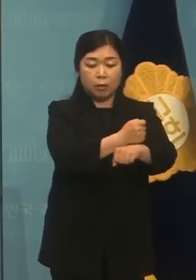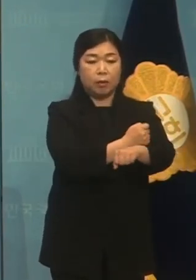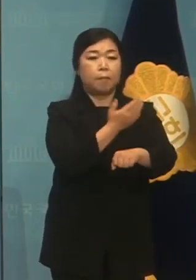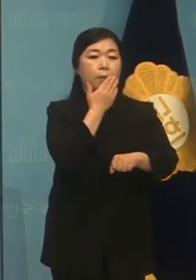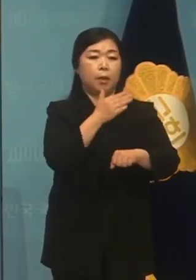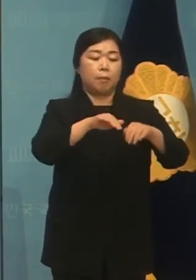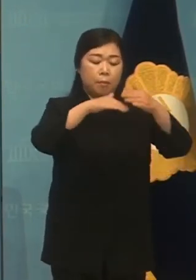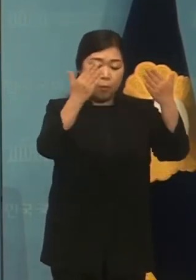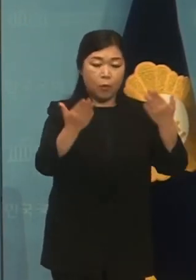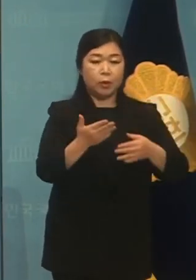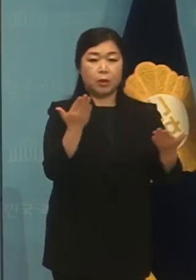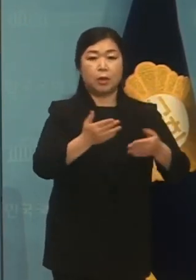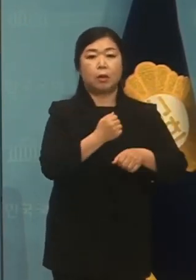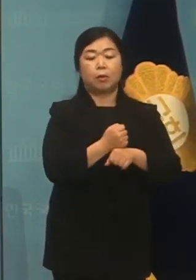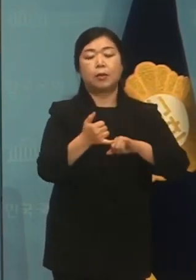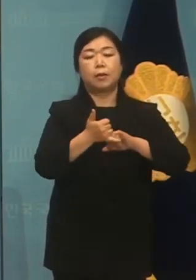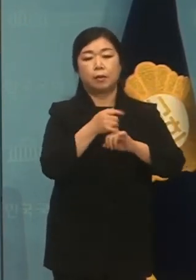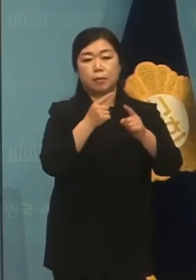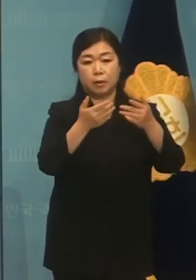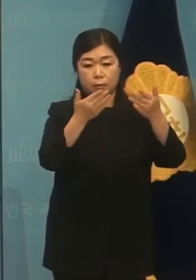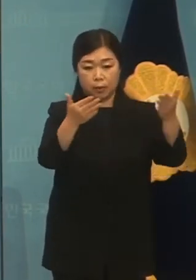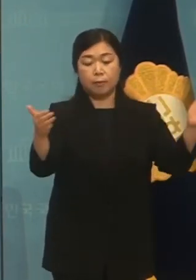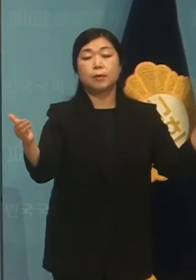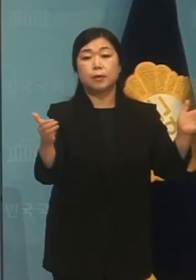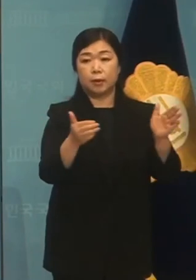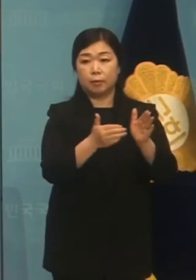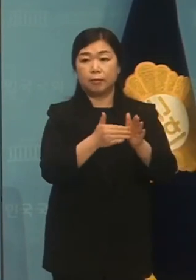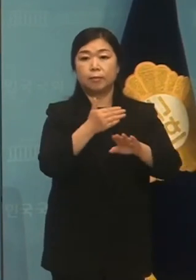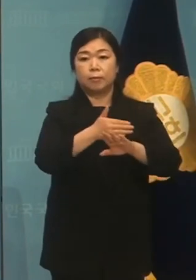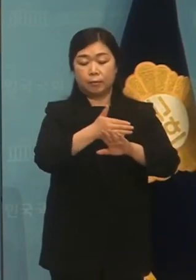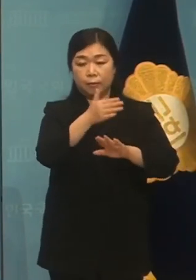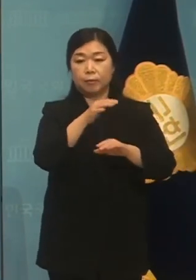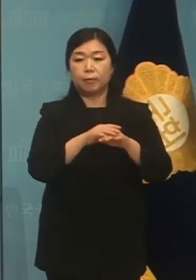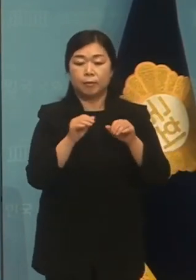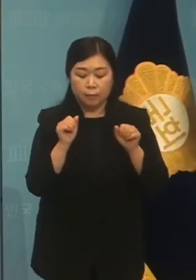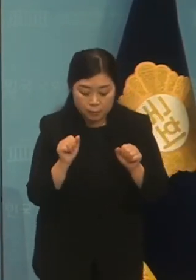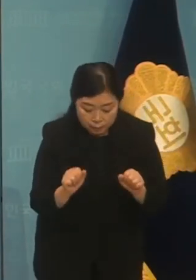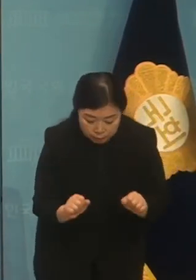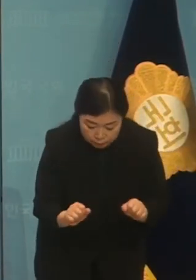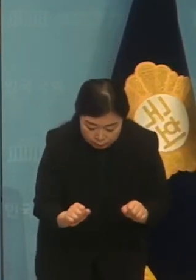할 수 있는 모든 일을 할 것을 약속드립니다. 이상입니다. 감사합니다.